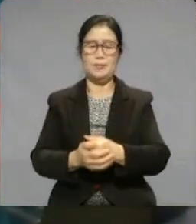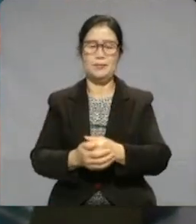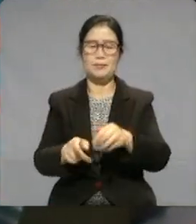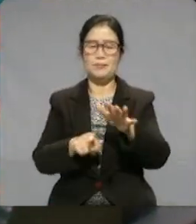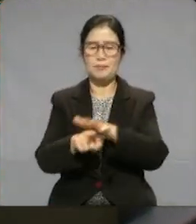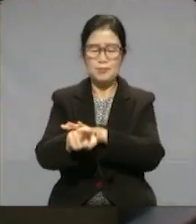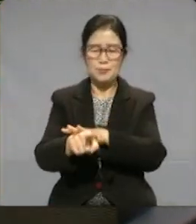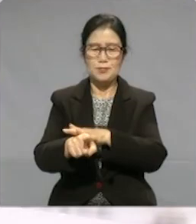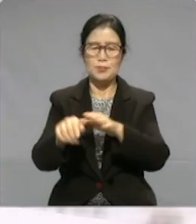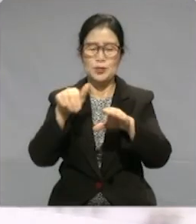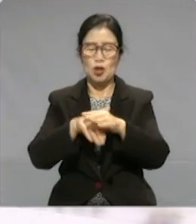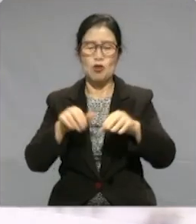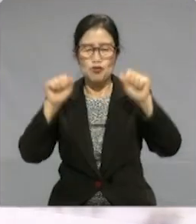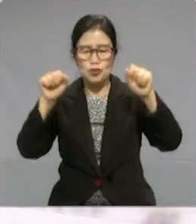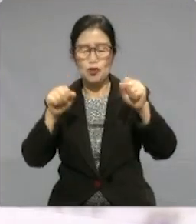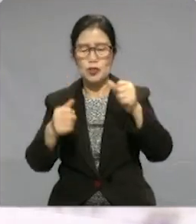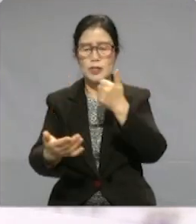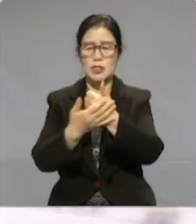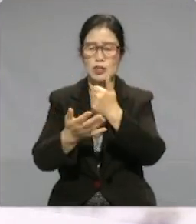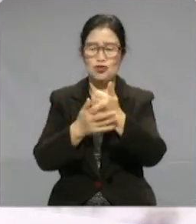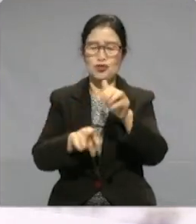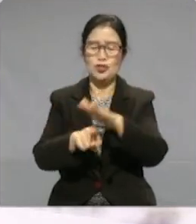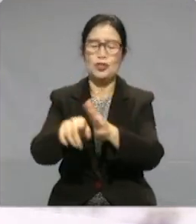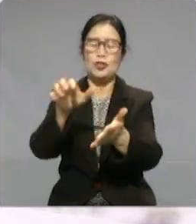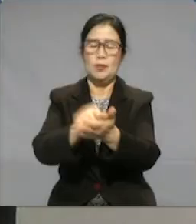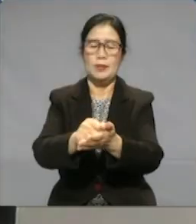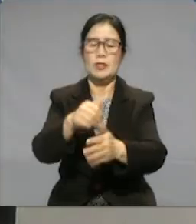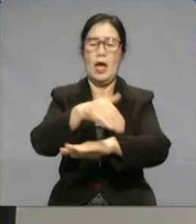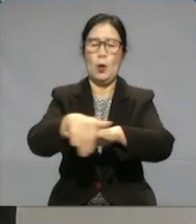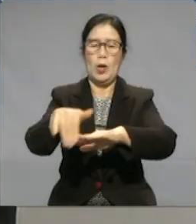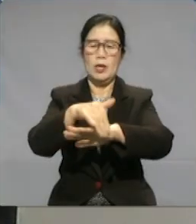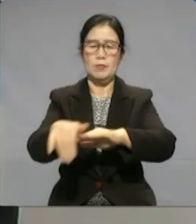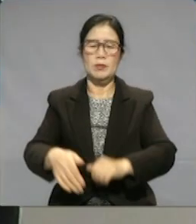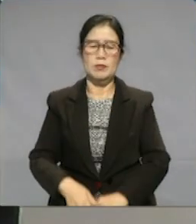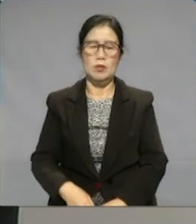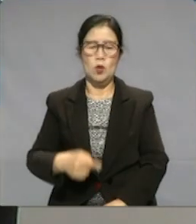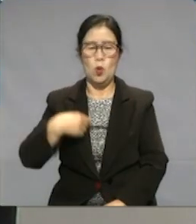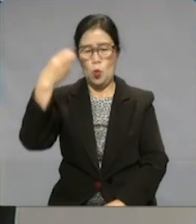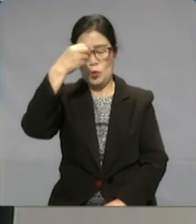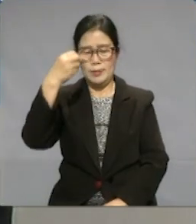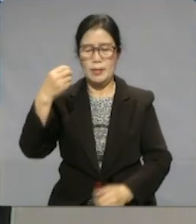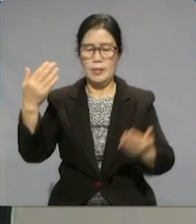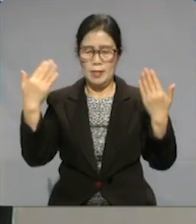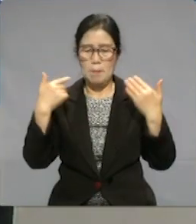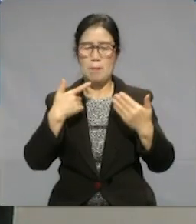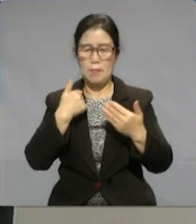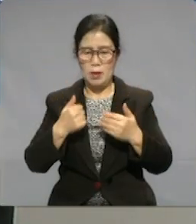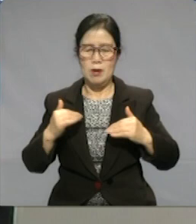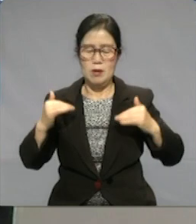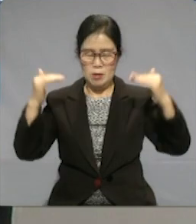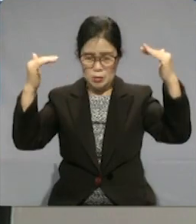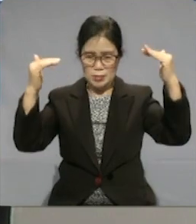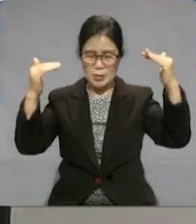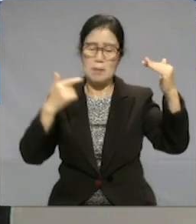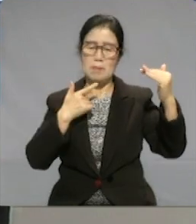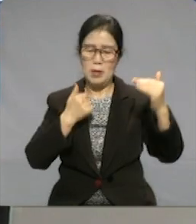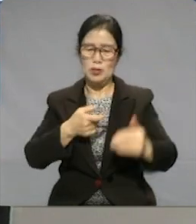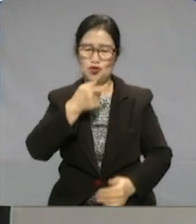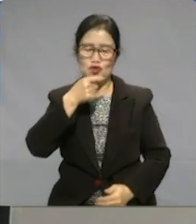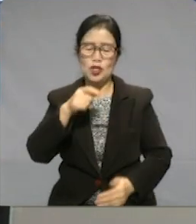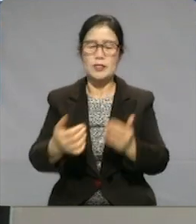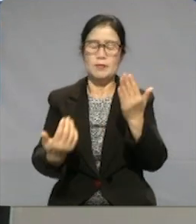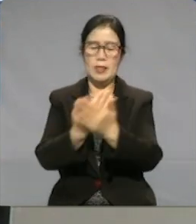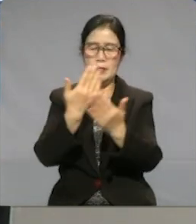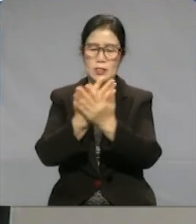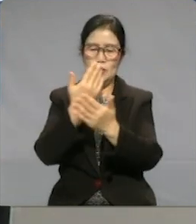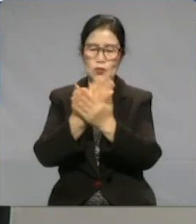빠른 선거운동으로 지지율을 선점한다는 계획입니다. 제가 고교 시절을 보내고 성장한 수원시의